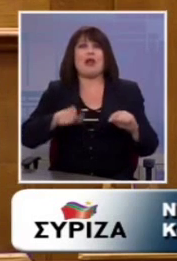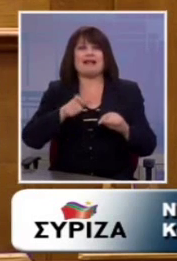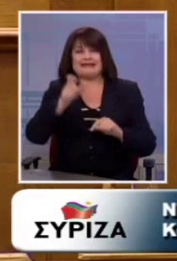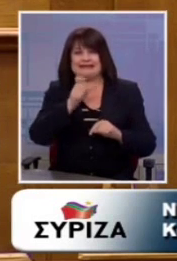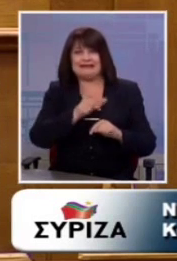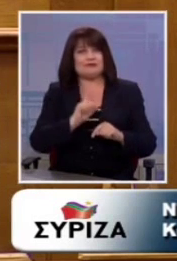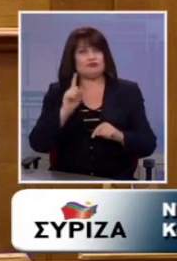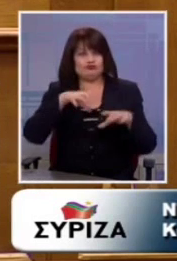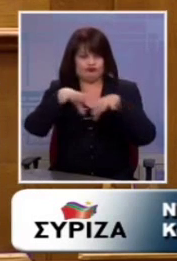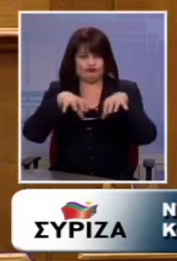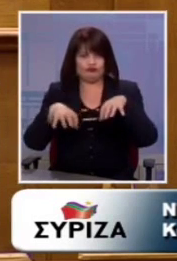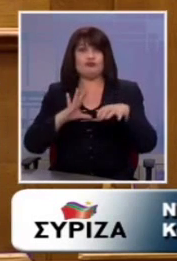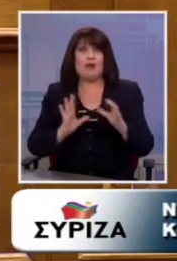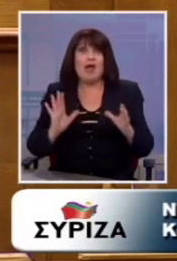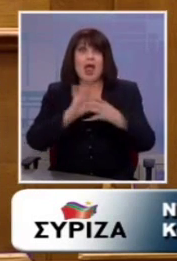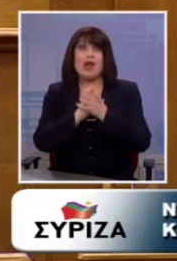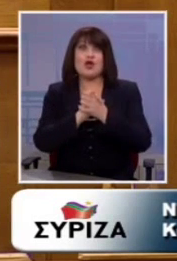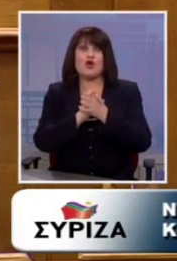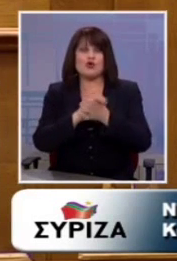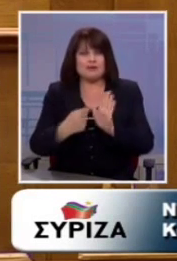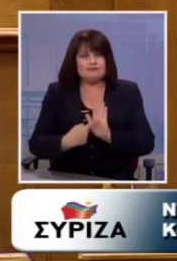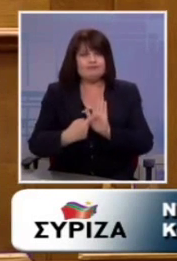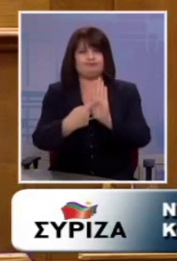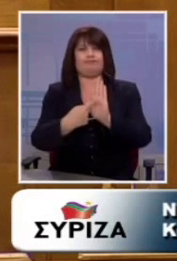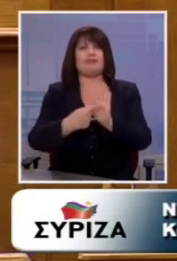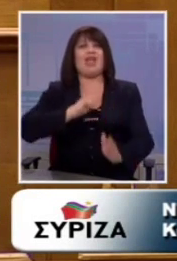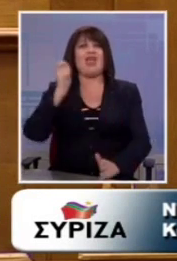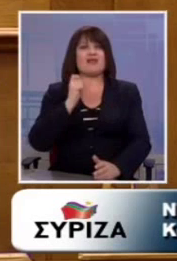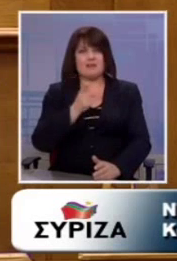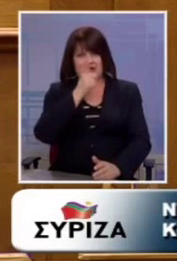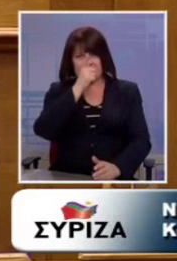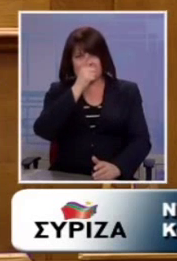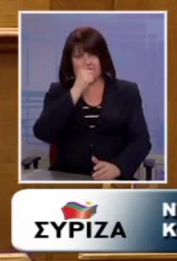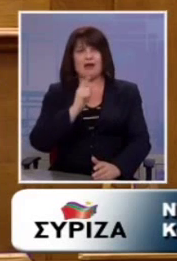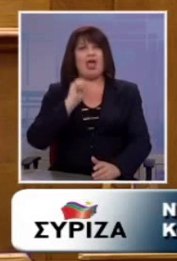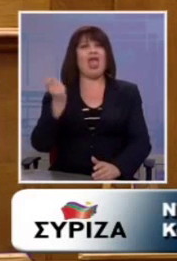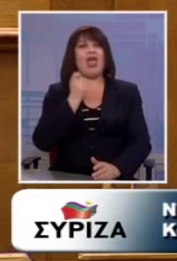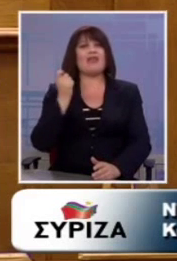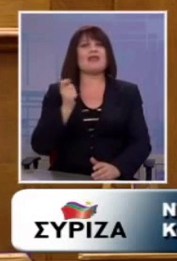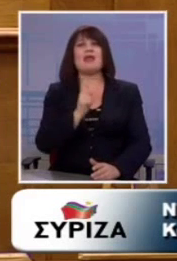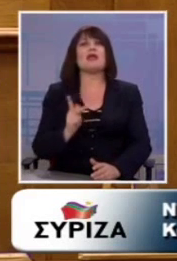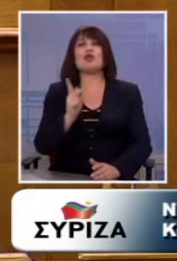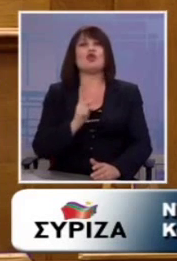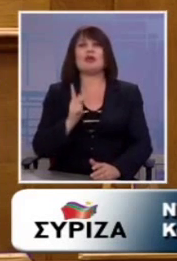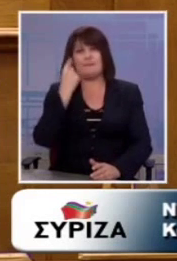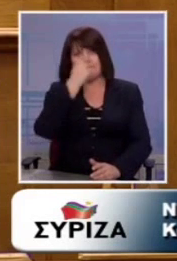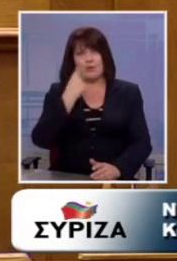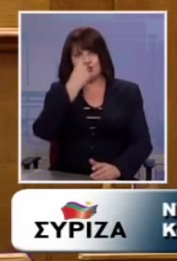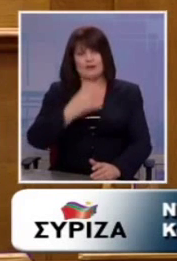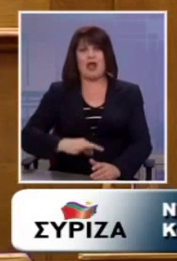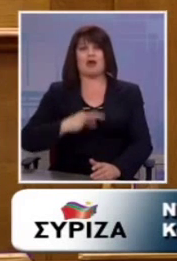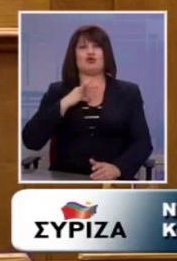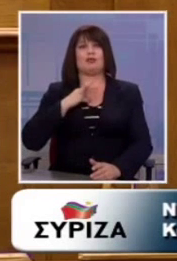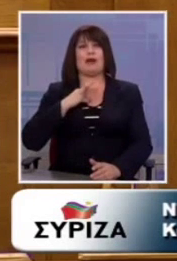τους ενώνει σε έναν ορίζοντα έκφρασης της εθνικής υπερηφάνειας, της εθνικής κοινωνικής και προσωπικής